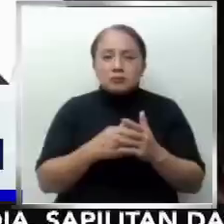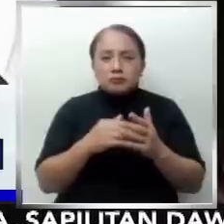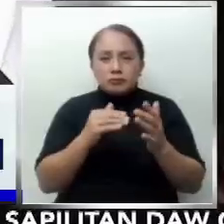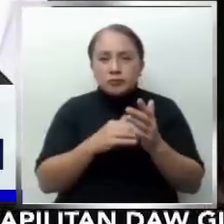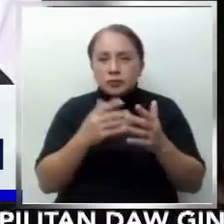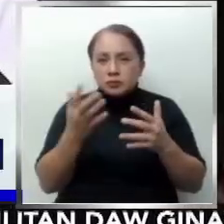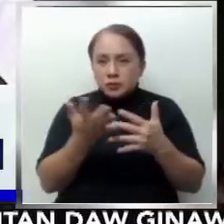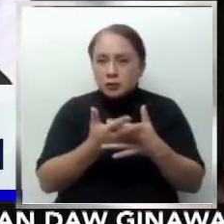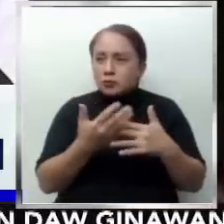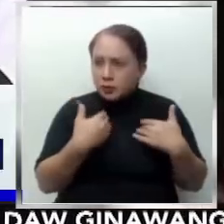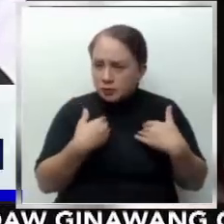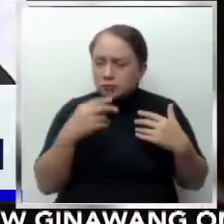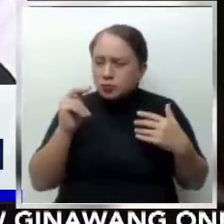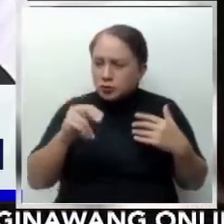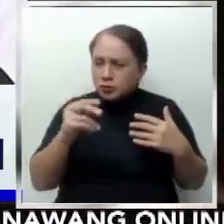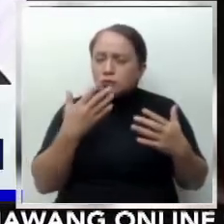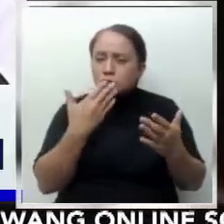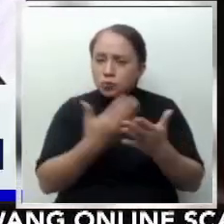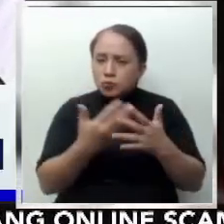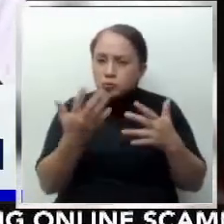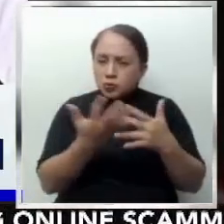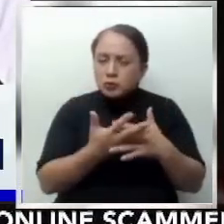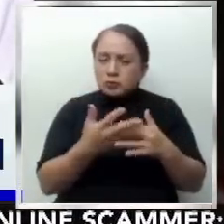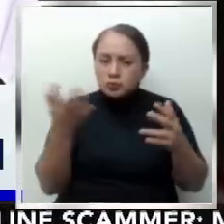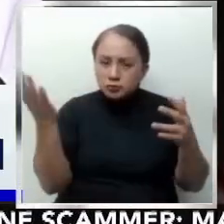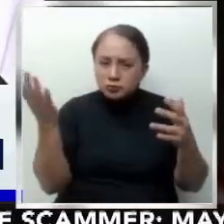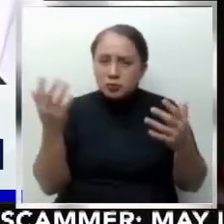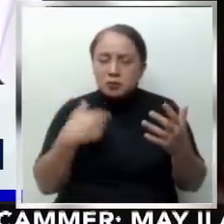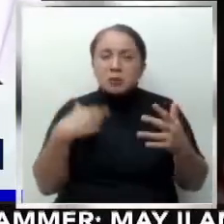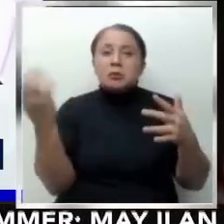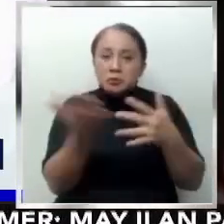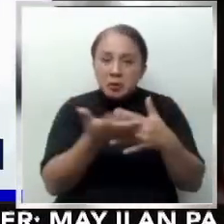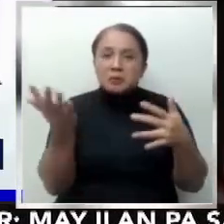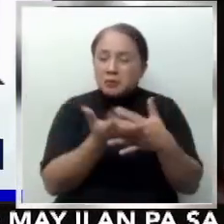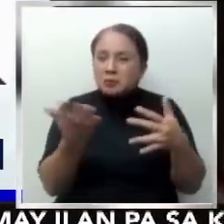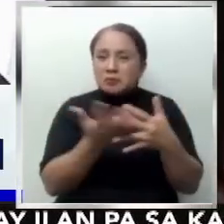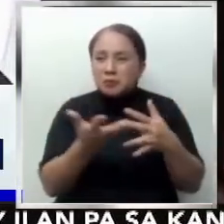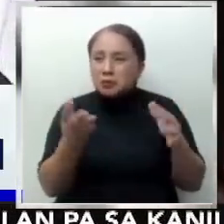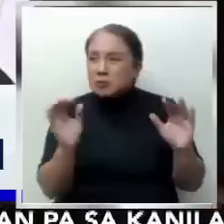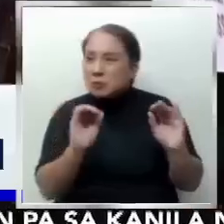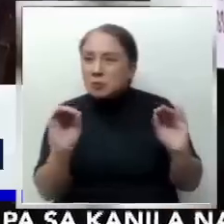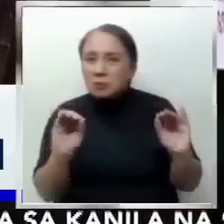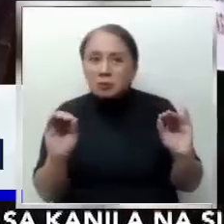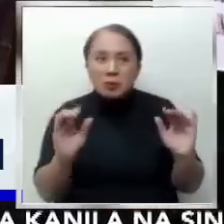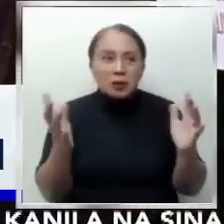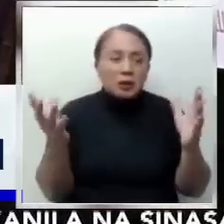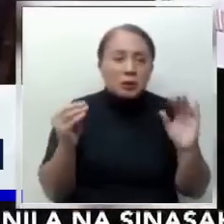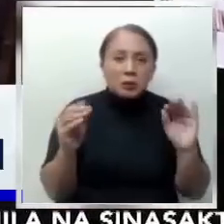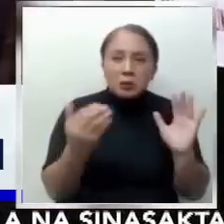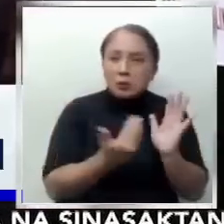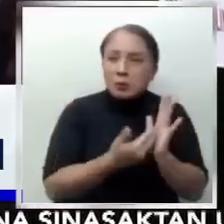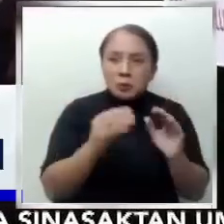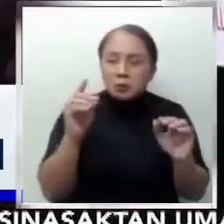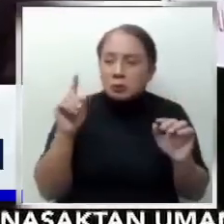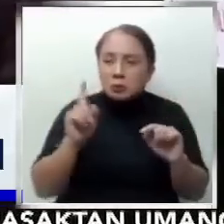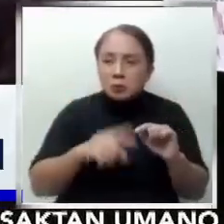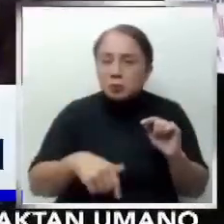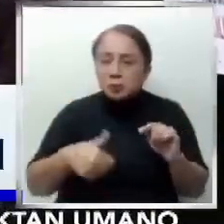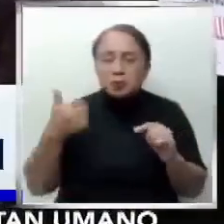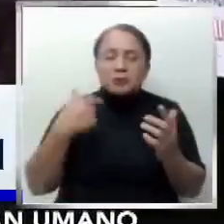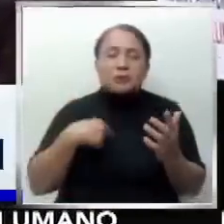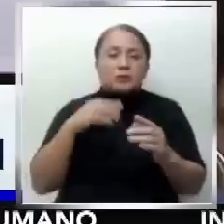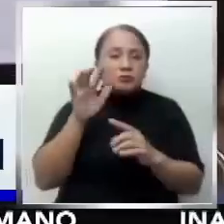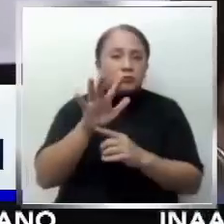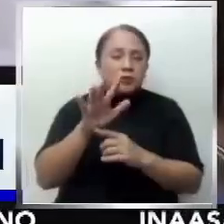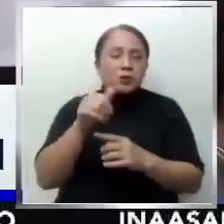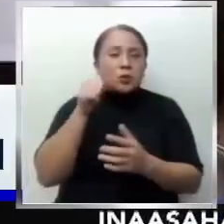file. Hindi naman pwedeng file tayo na file ng kaso. Hindi mo naman kayang manalo. Nasa protesta kanina ang misis ni